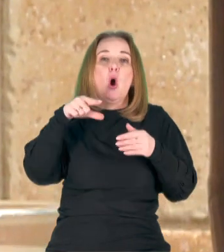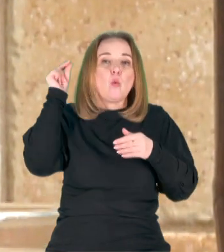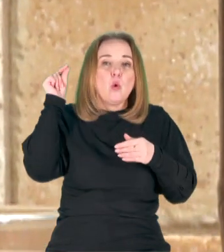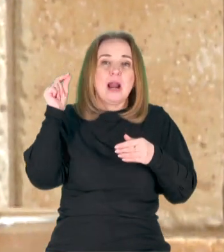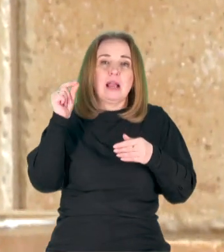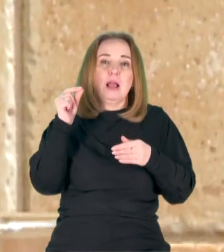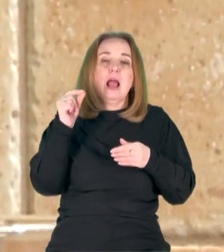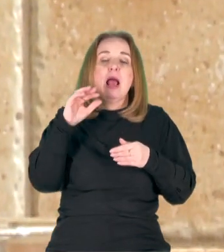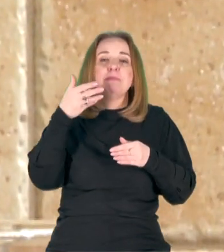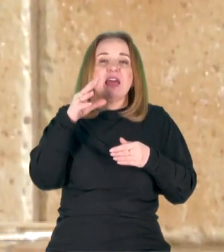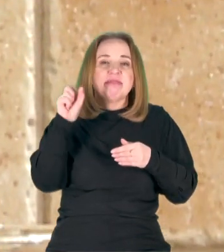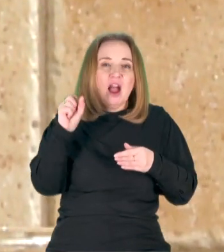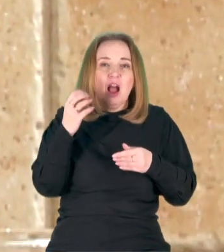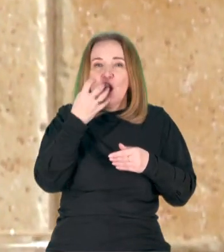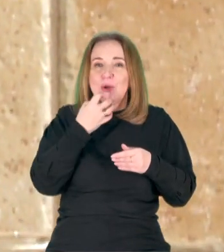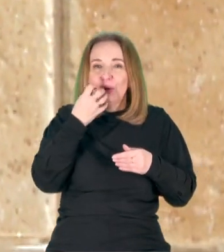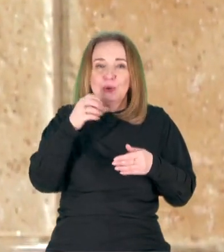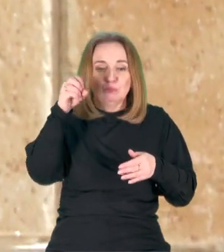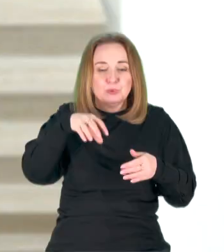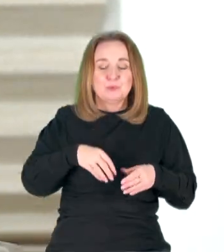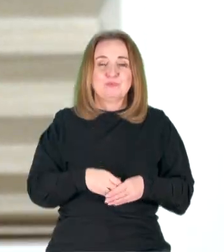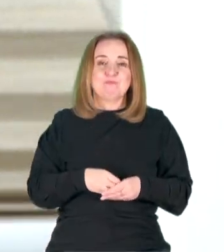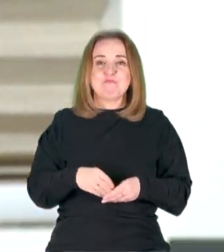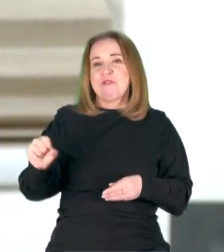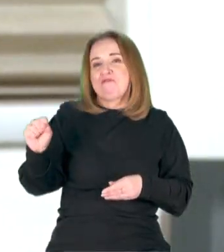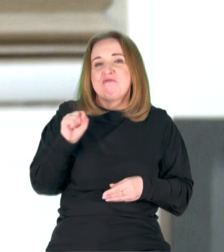cytryny, ogórka czy listki mięty.